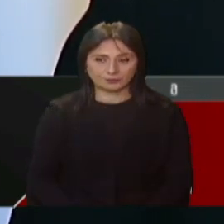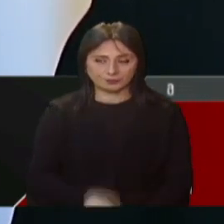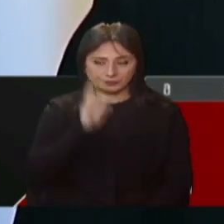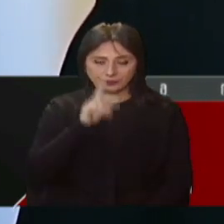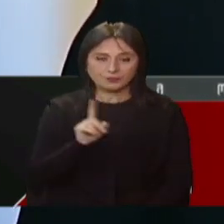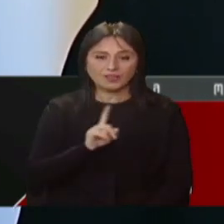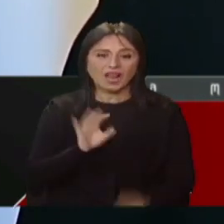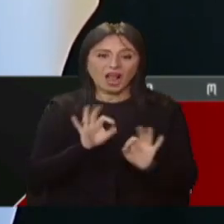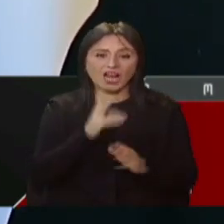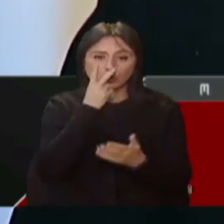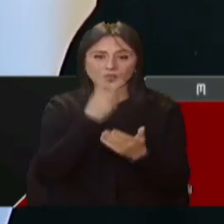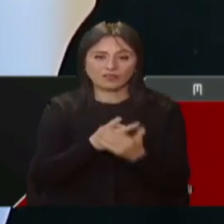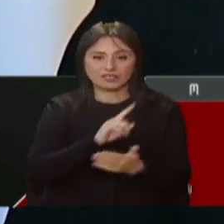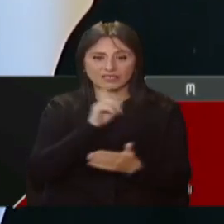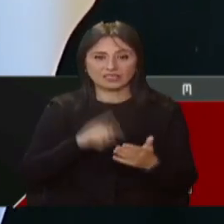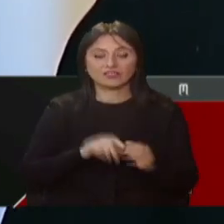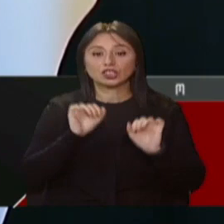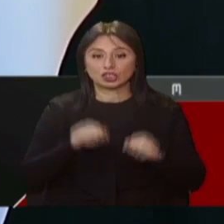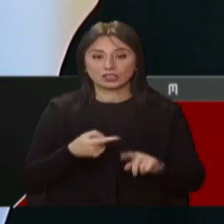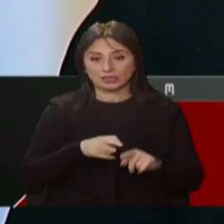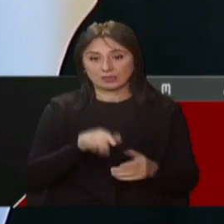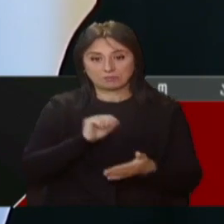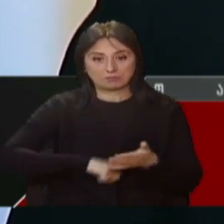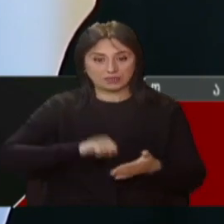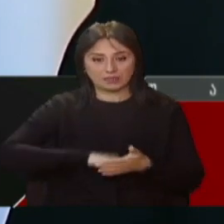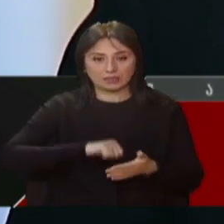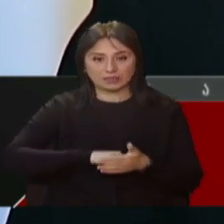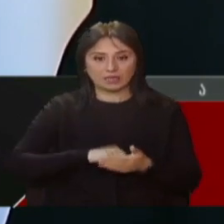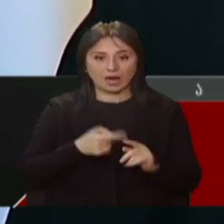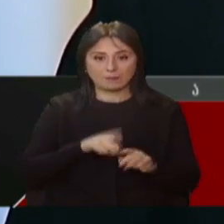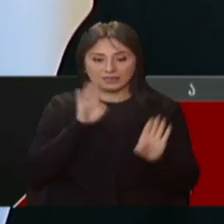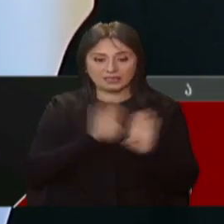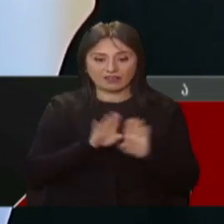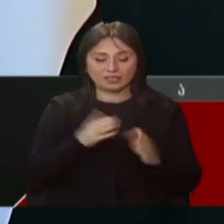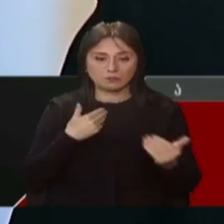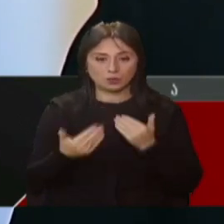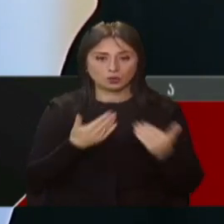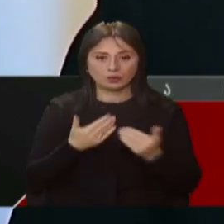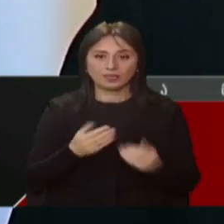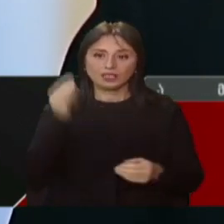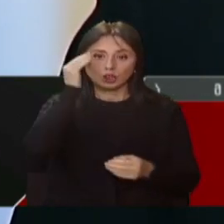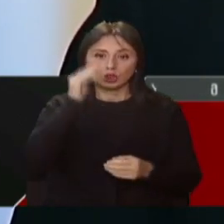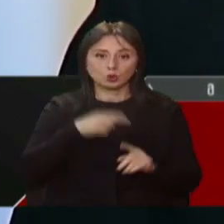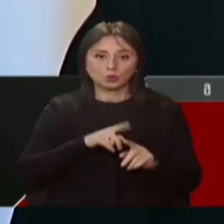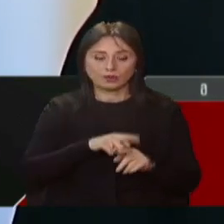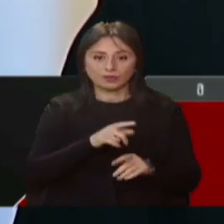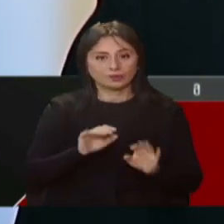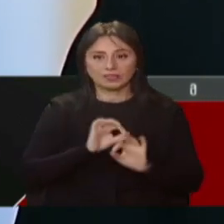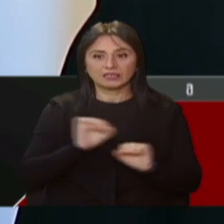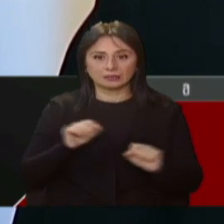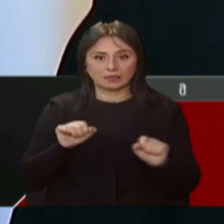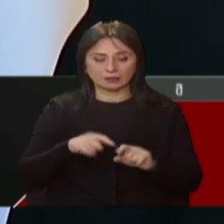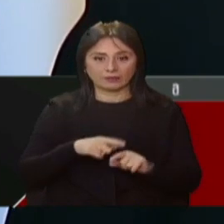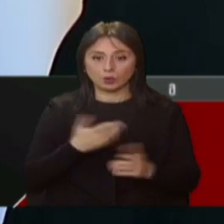Anu ce arăsorat credeau să câtigi, și să zgoaie sări mizezi, să tu cădem scăuși motzode bisarum, tîtcos arșeșoie nici mitoră. Tu